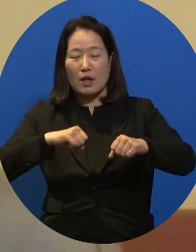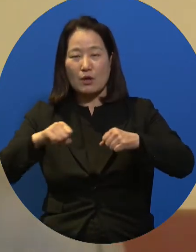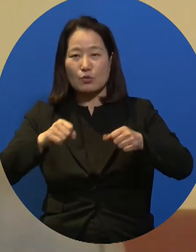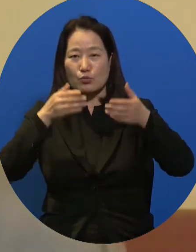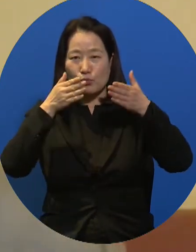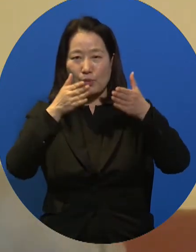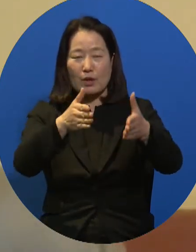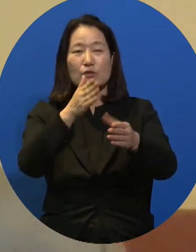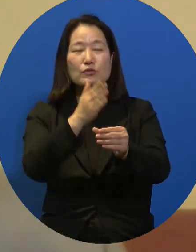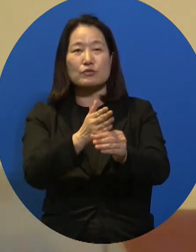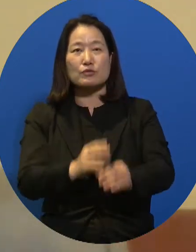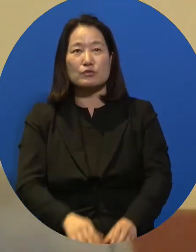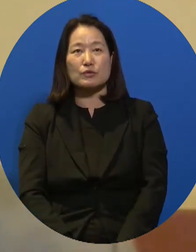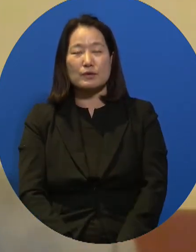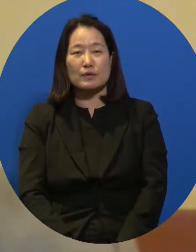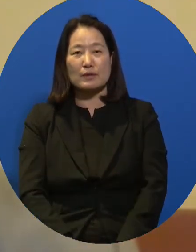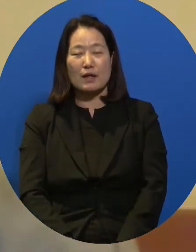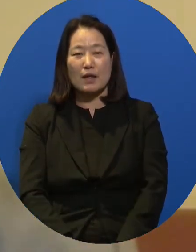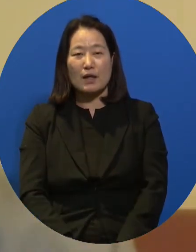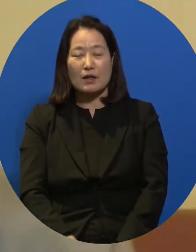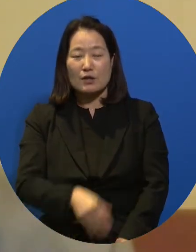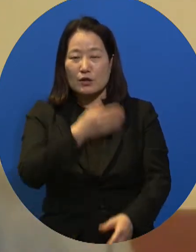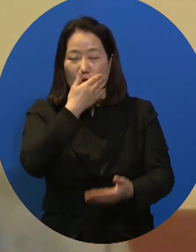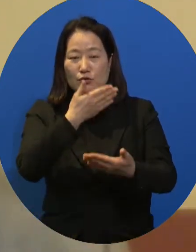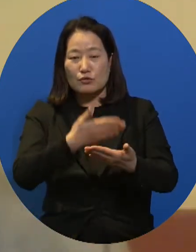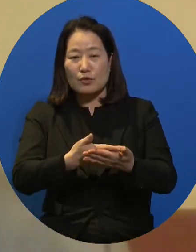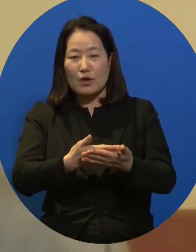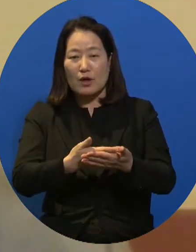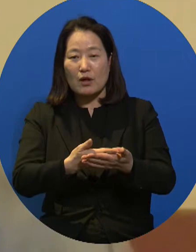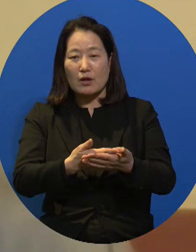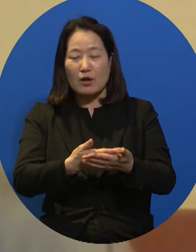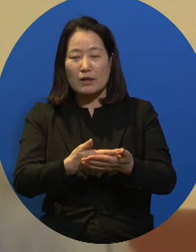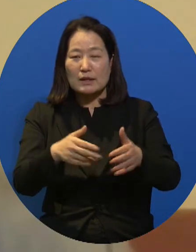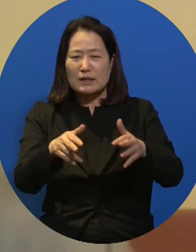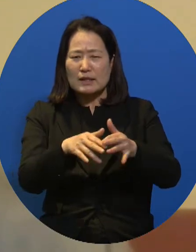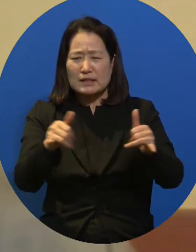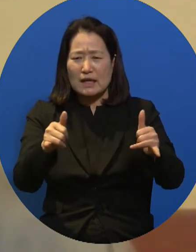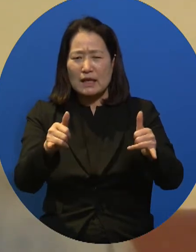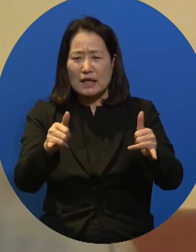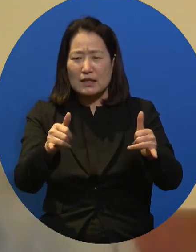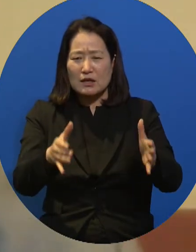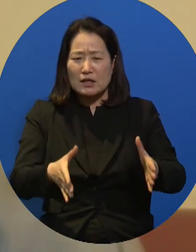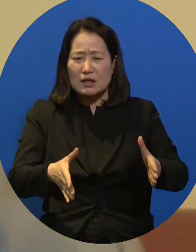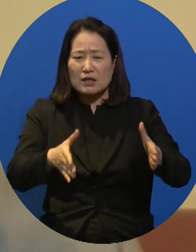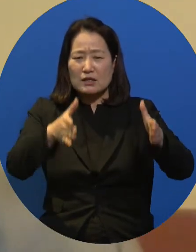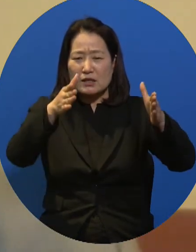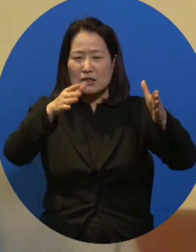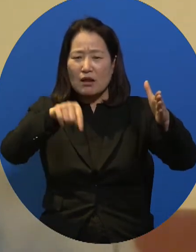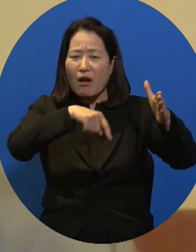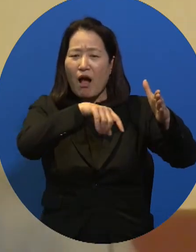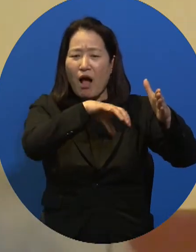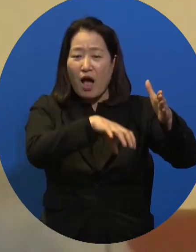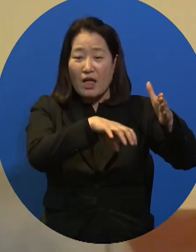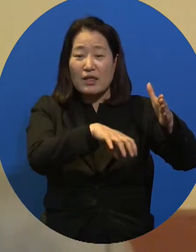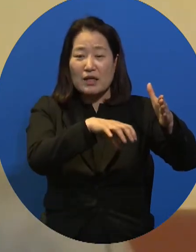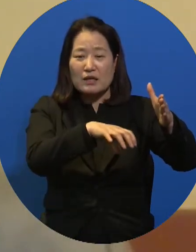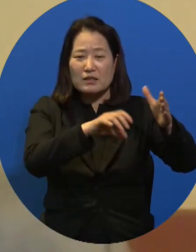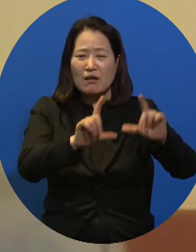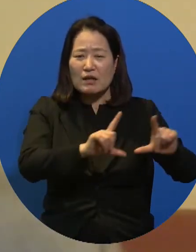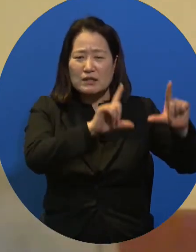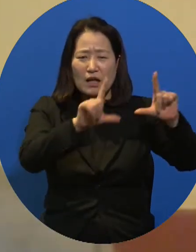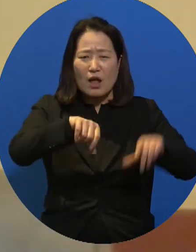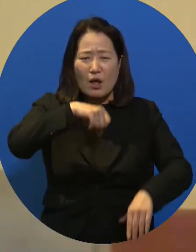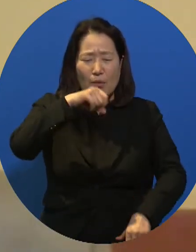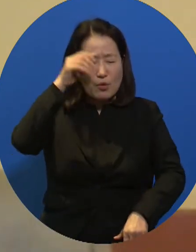두고 있는 것이 대규모의 시설화, 즉 장애인들의 대규모의 구조적인 시설화,